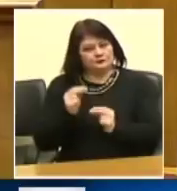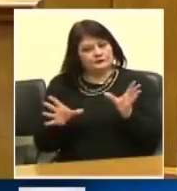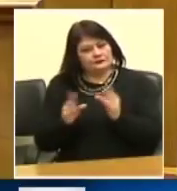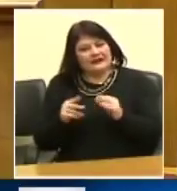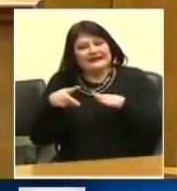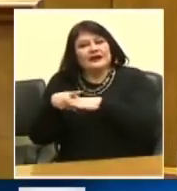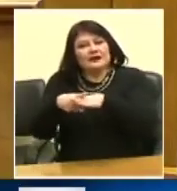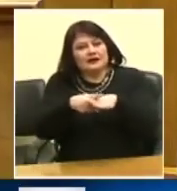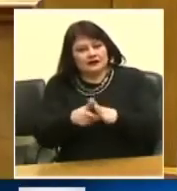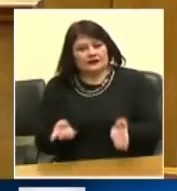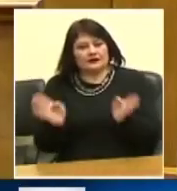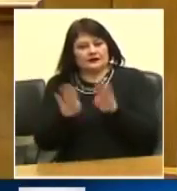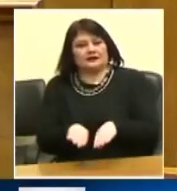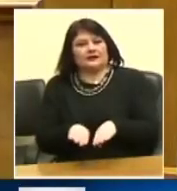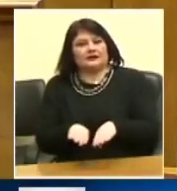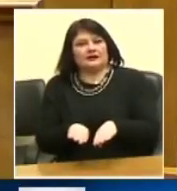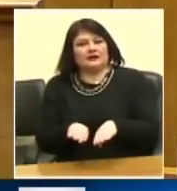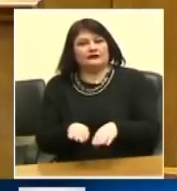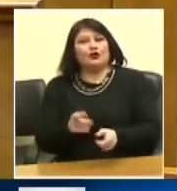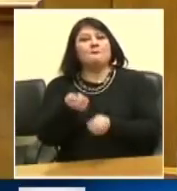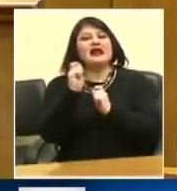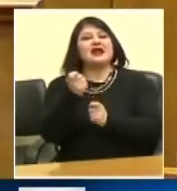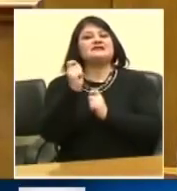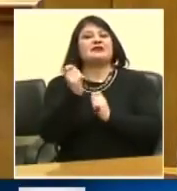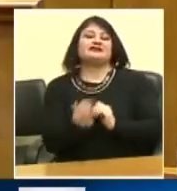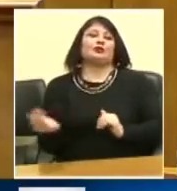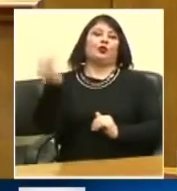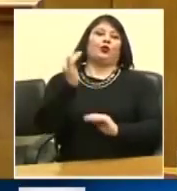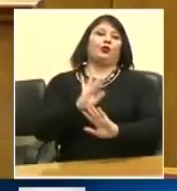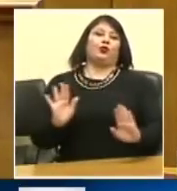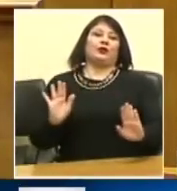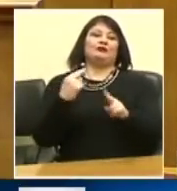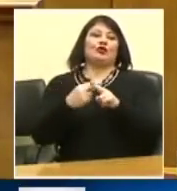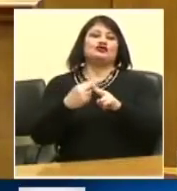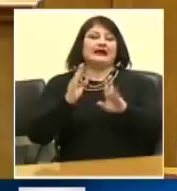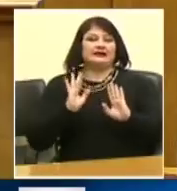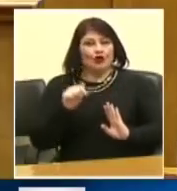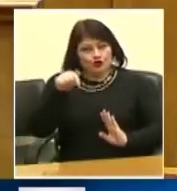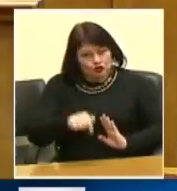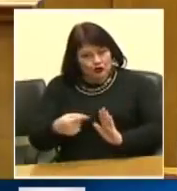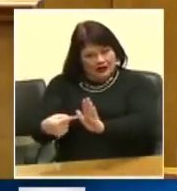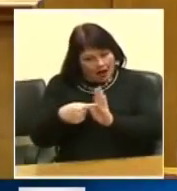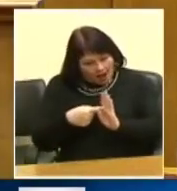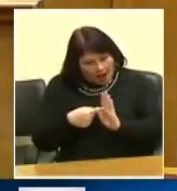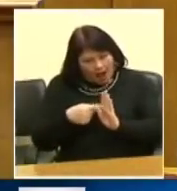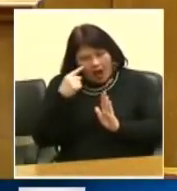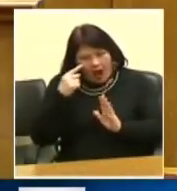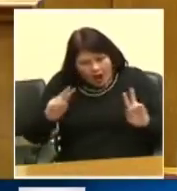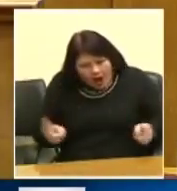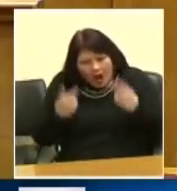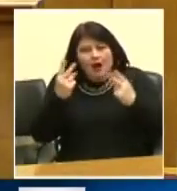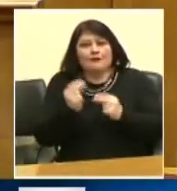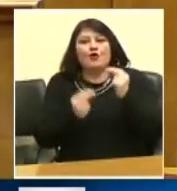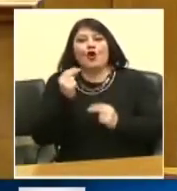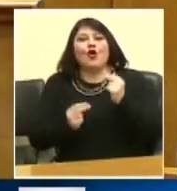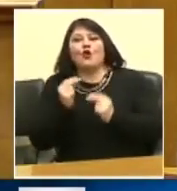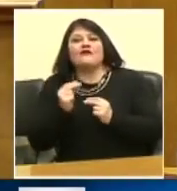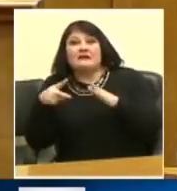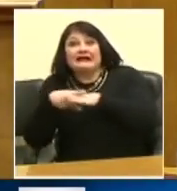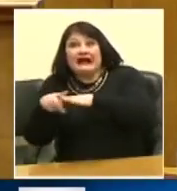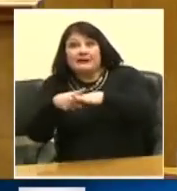τραπεζών κάτω από τις πρέσπες. Και τώρα εμφανίσατε το πρόβλημα των τραπεζών για να ξεχαστεί η συμφωνία